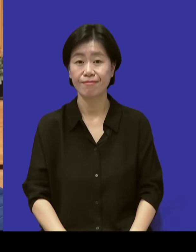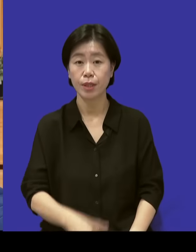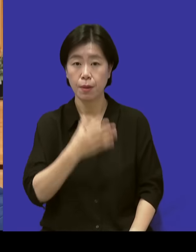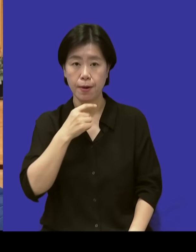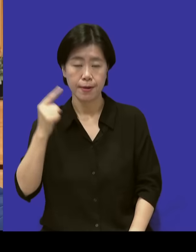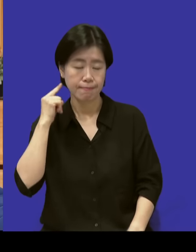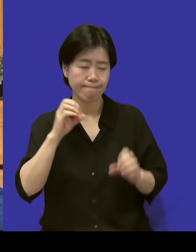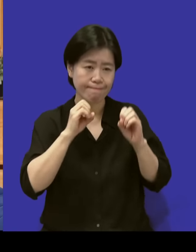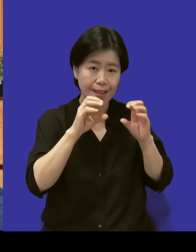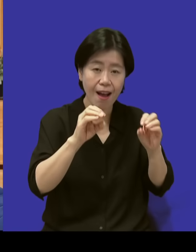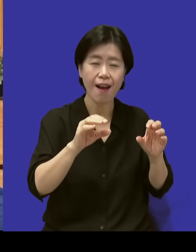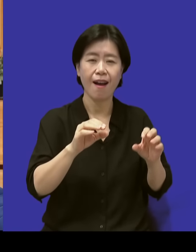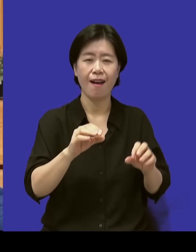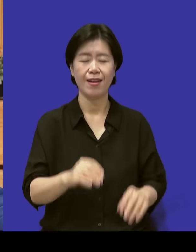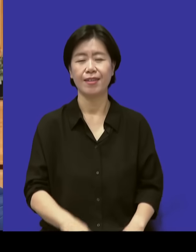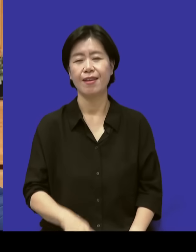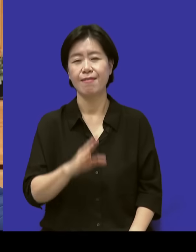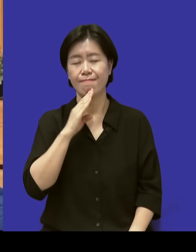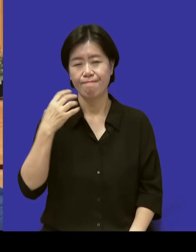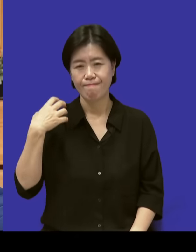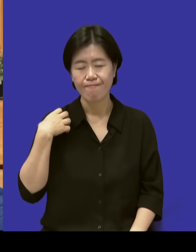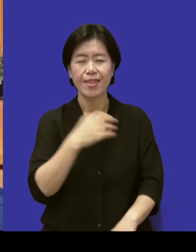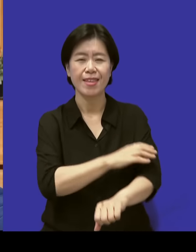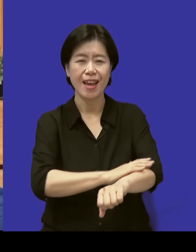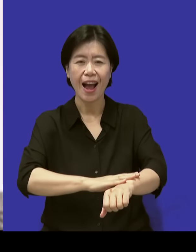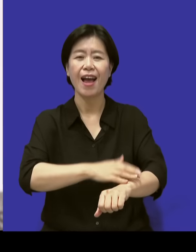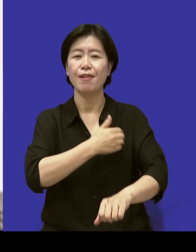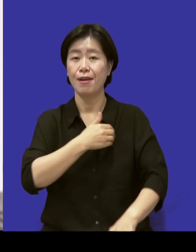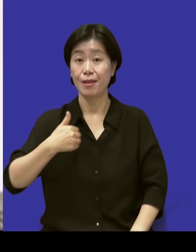전해주는 메신저 역할을 해주십사 하고 부탁을 드리고